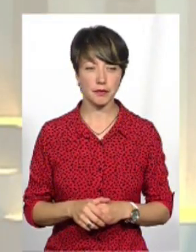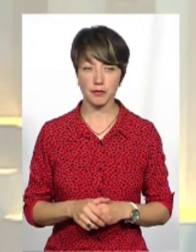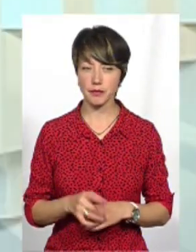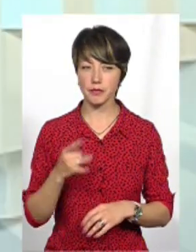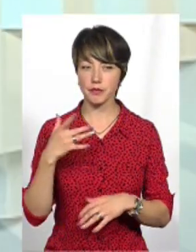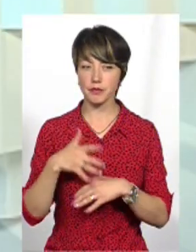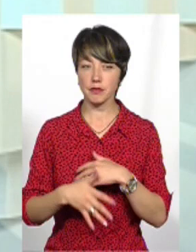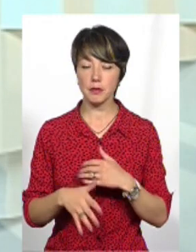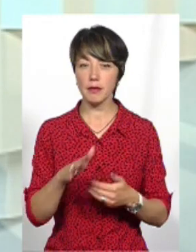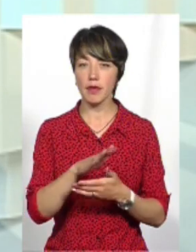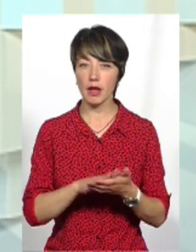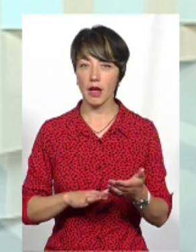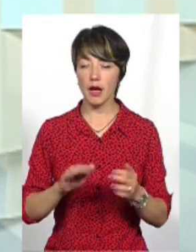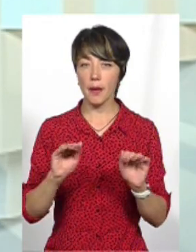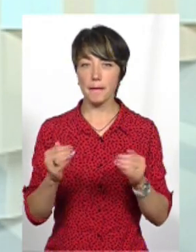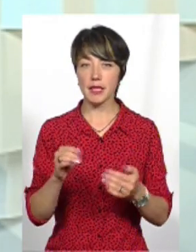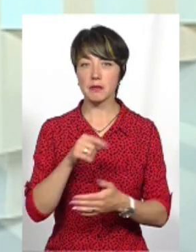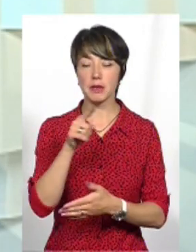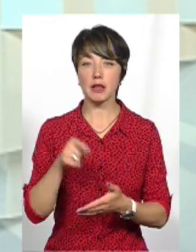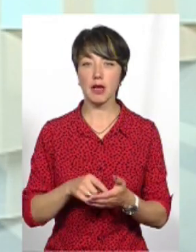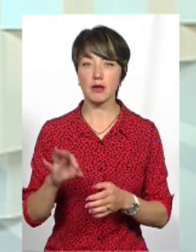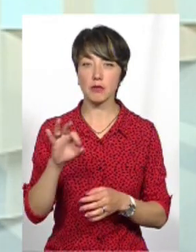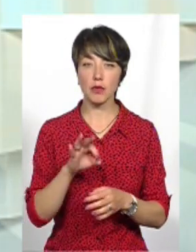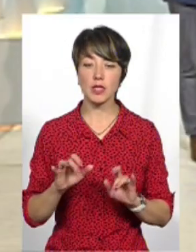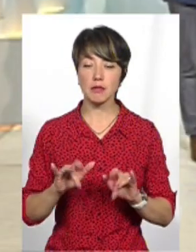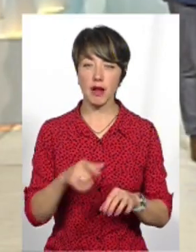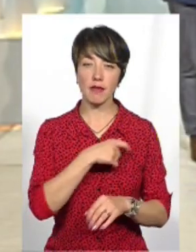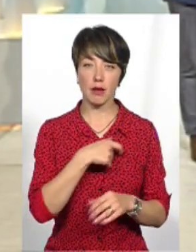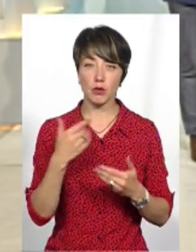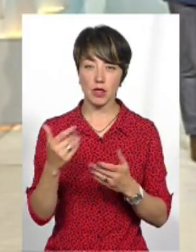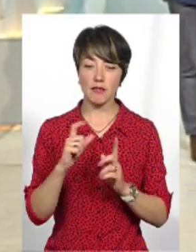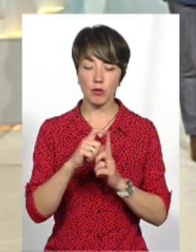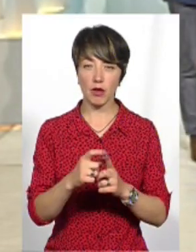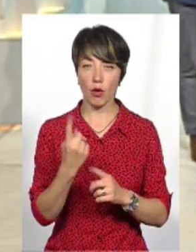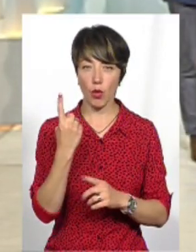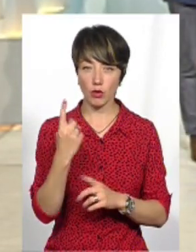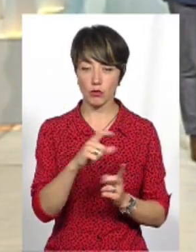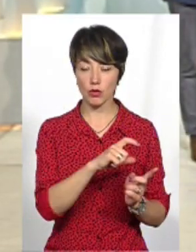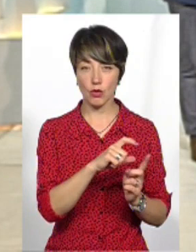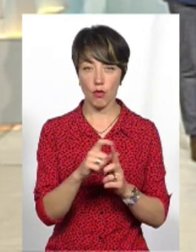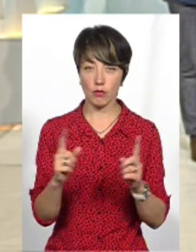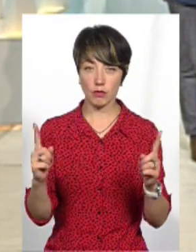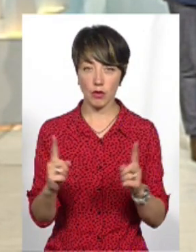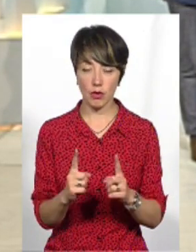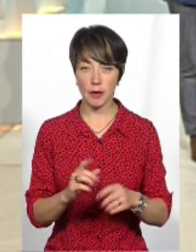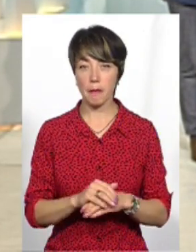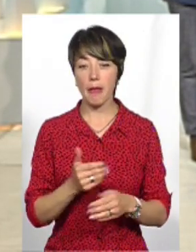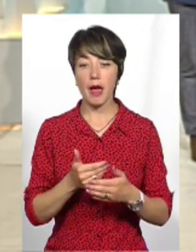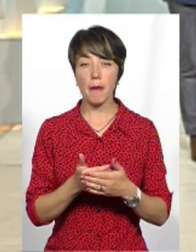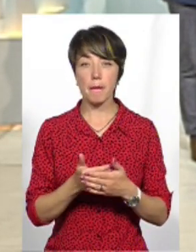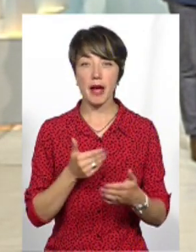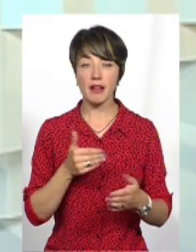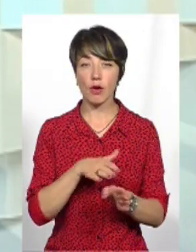Зрозуміло. Далі маємо бліц питання стосовно справ депутатських. Прошу відповідати словом або словосполученням. При виконанні